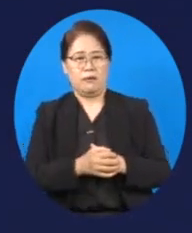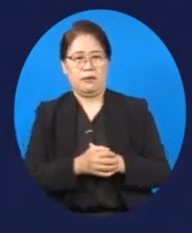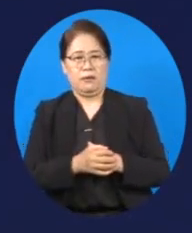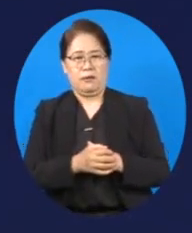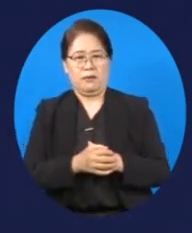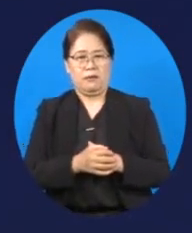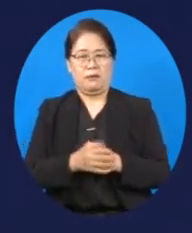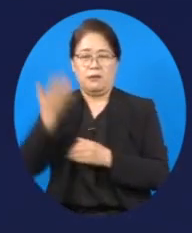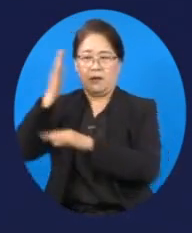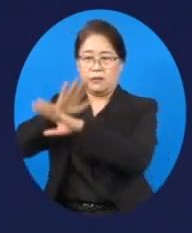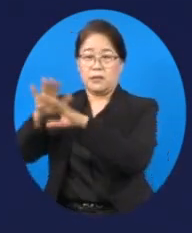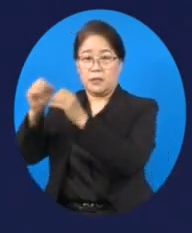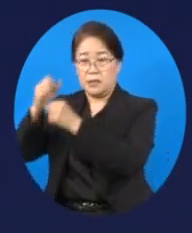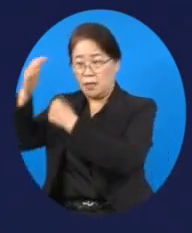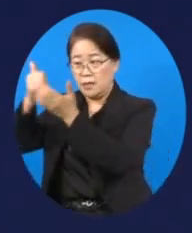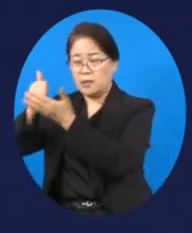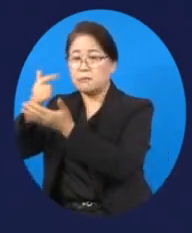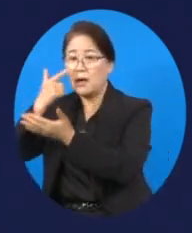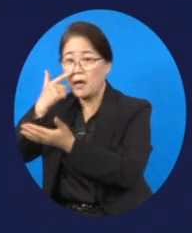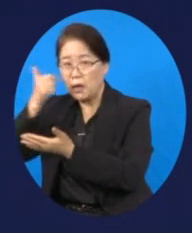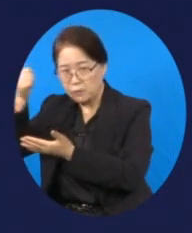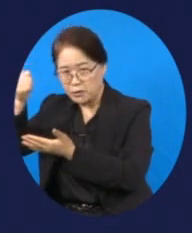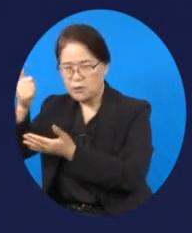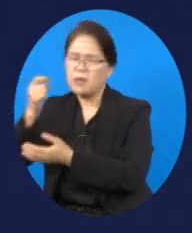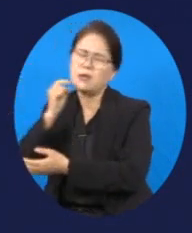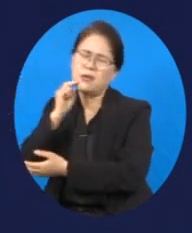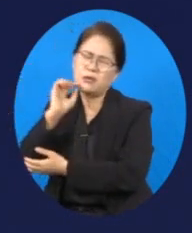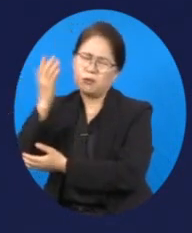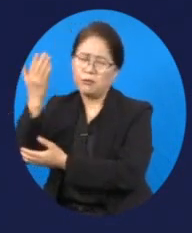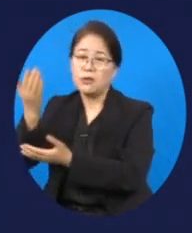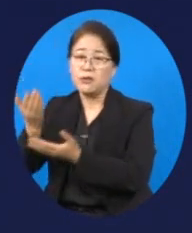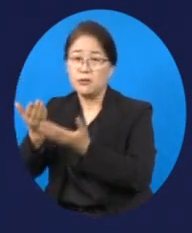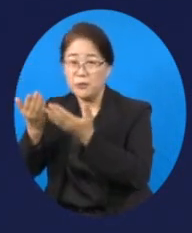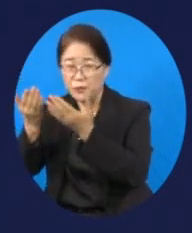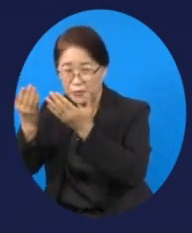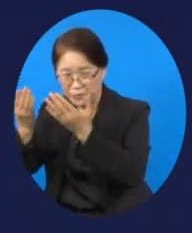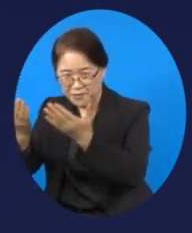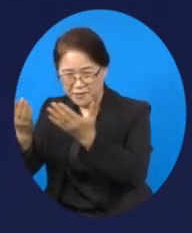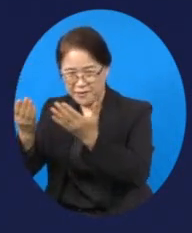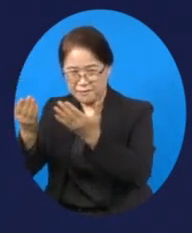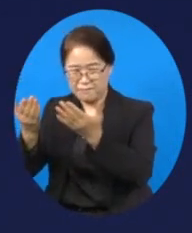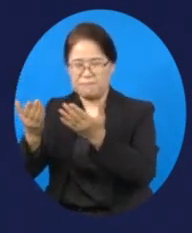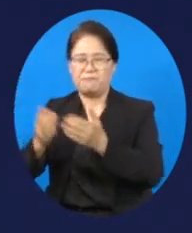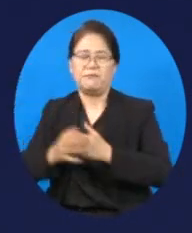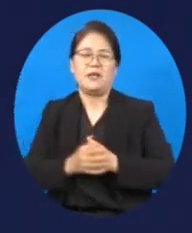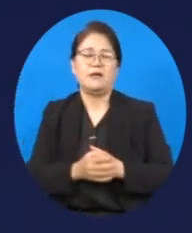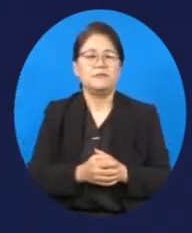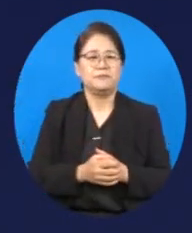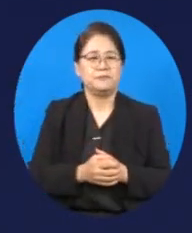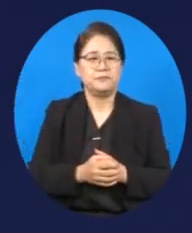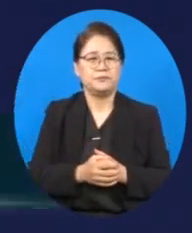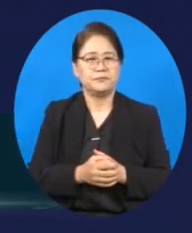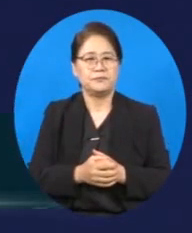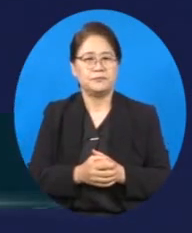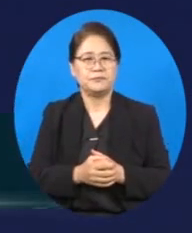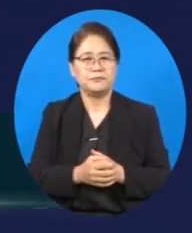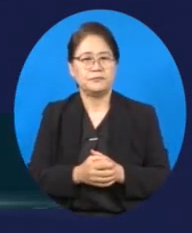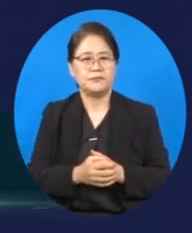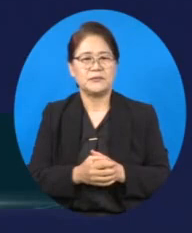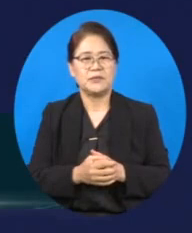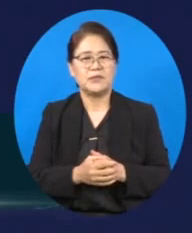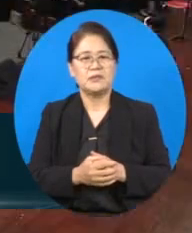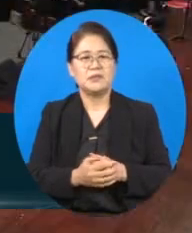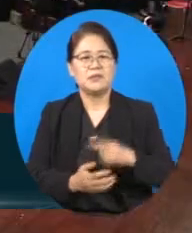하늘에 계신 하나님 아버지께 영광을 돌리게 되기 때문에 그렇습니다 다시 한번 16절의